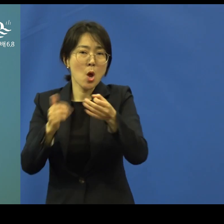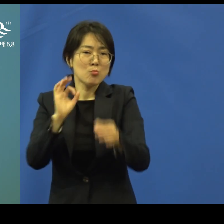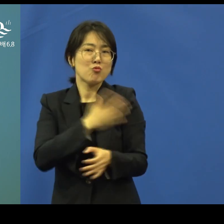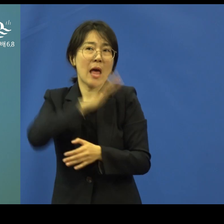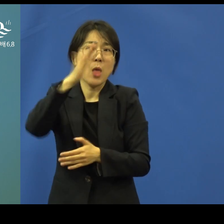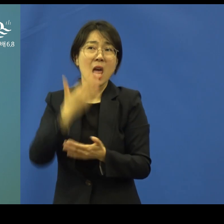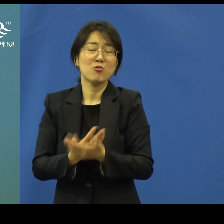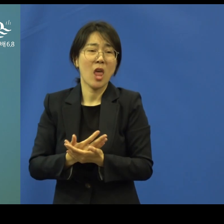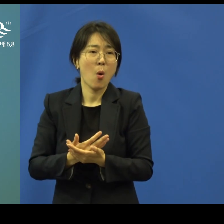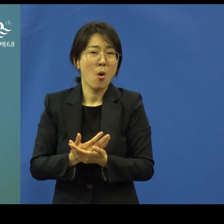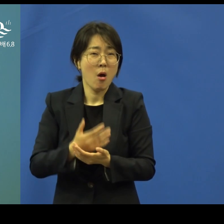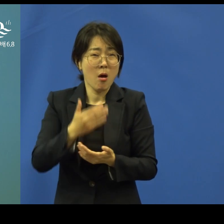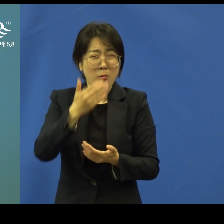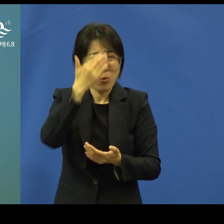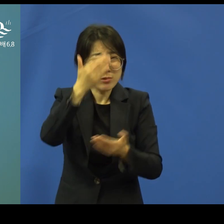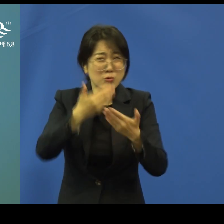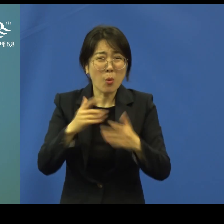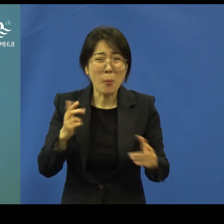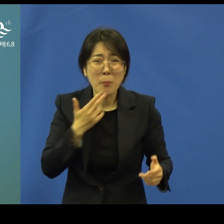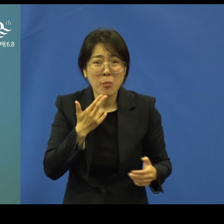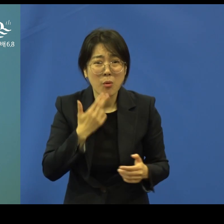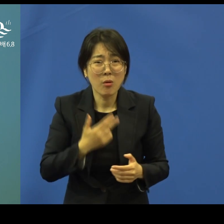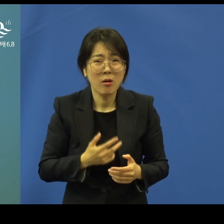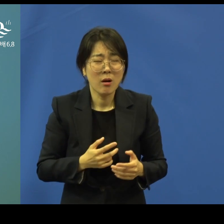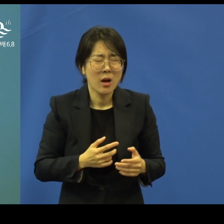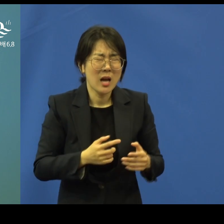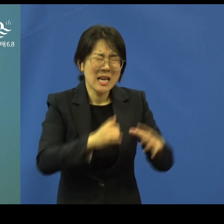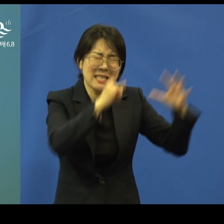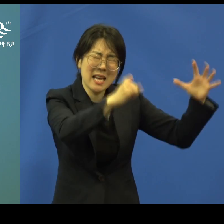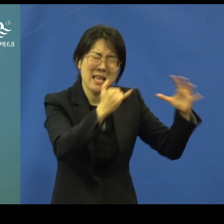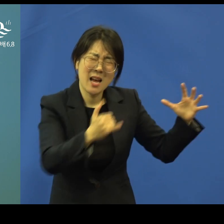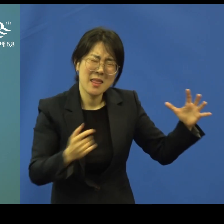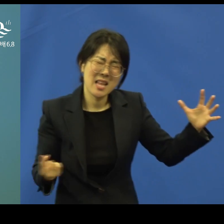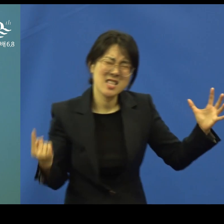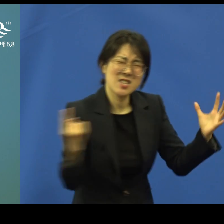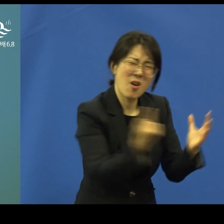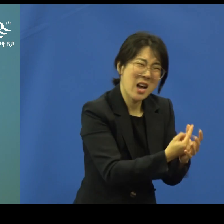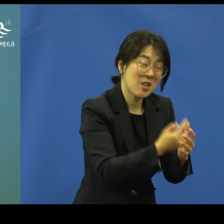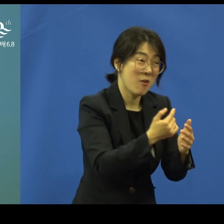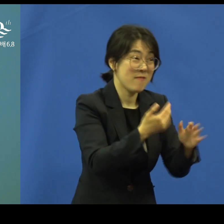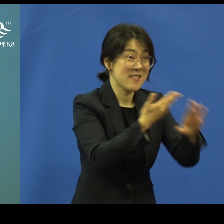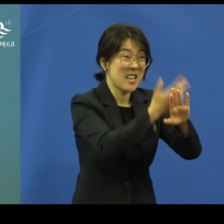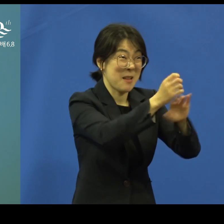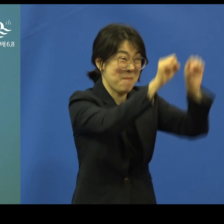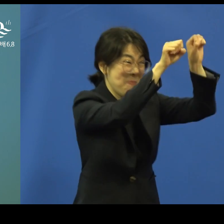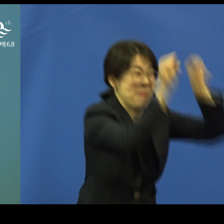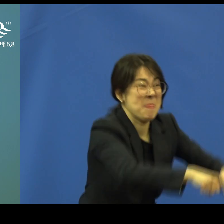무한 경쟁이에요. 치열하게 싸워야 돼요. 잔인한 게임이 벌어지죠.